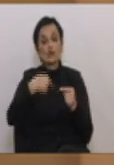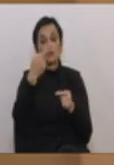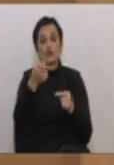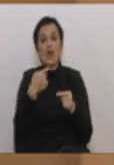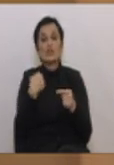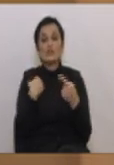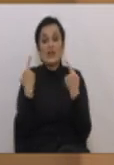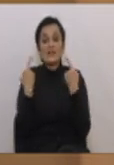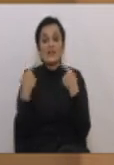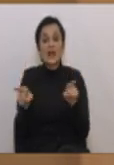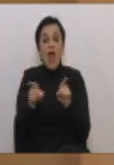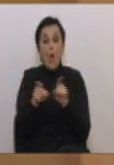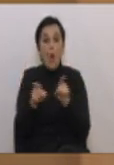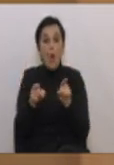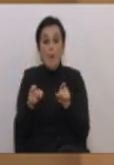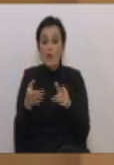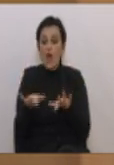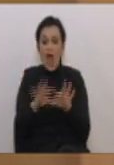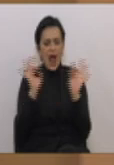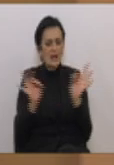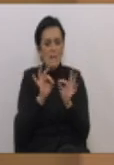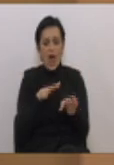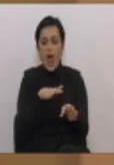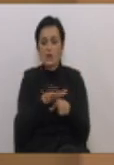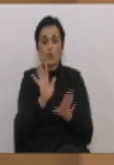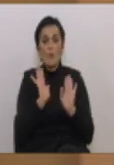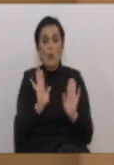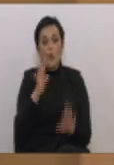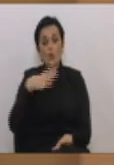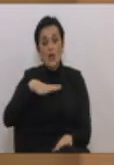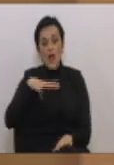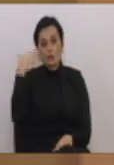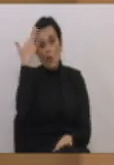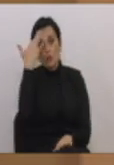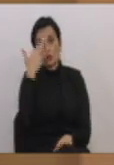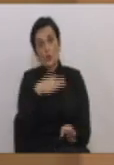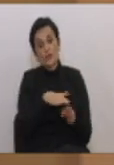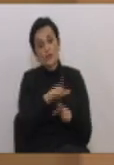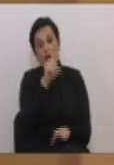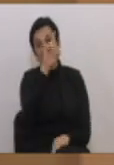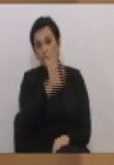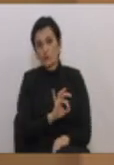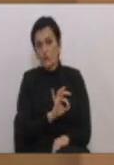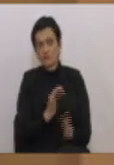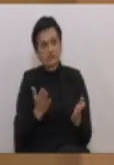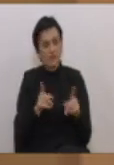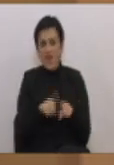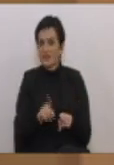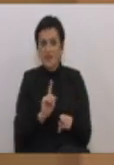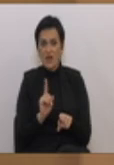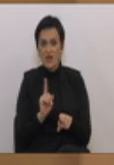რადიკალურ პოზიციაზე დავრჩებით, არაფერს არ შევასრულებთ. Და მხოლოდ ქართულმა ოცნებამ შეასრულოს თან 100%. ასე არ